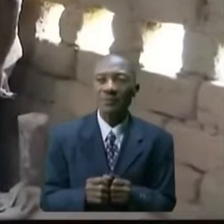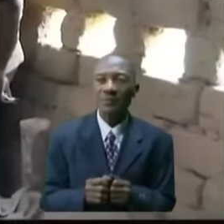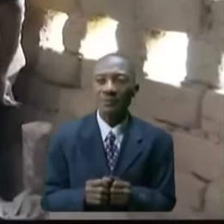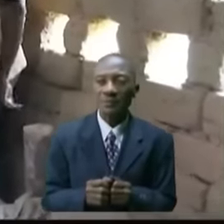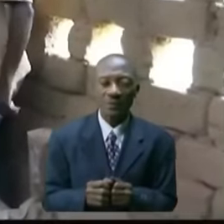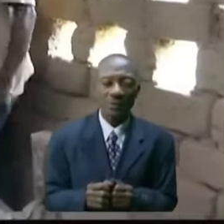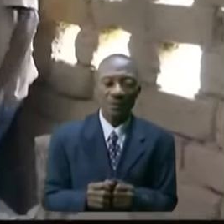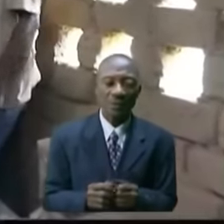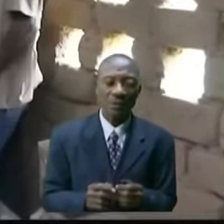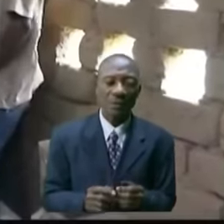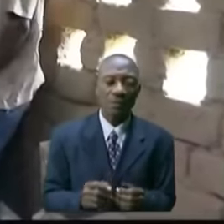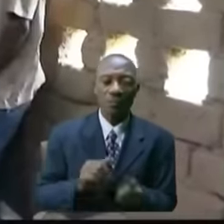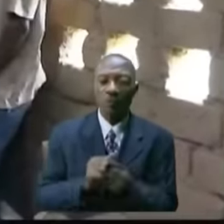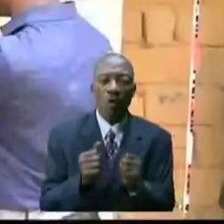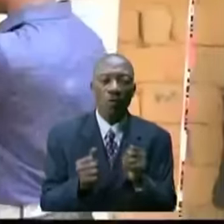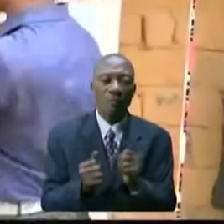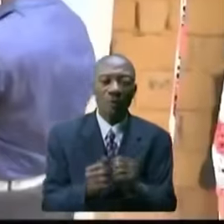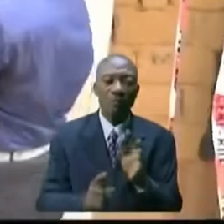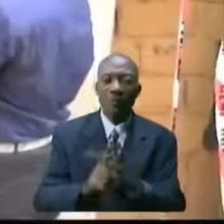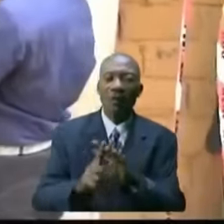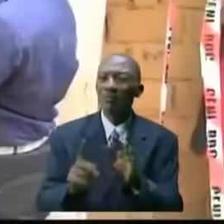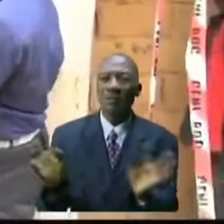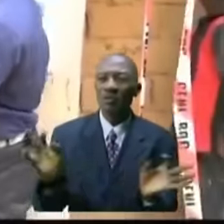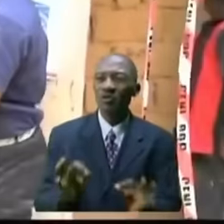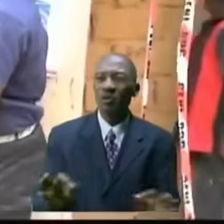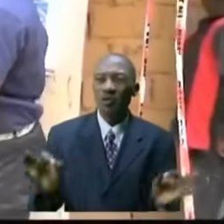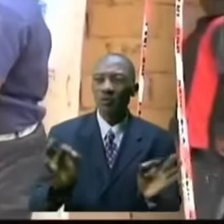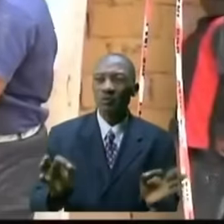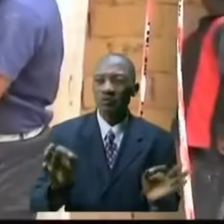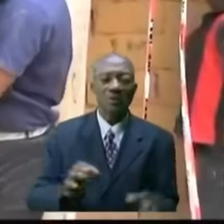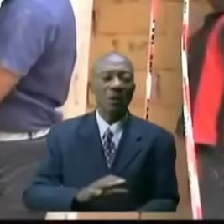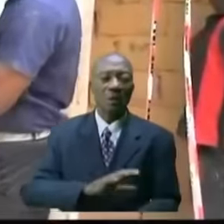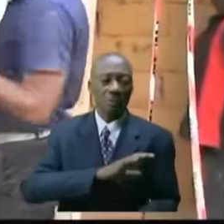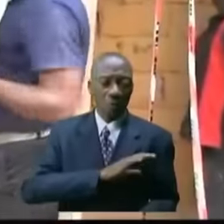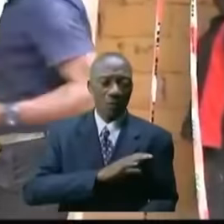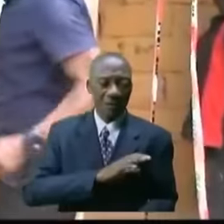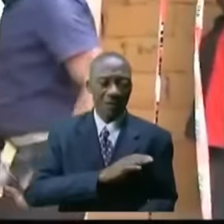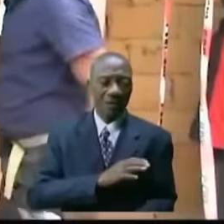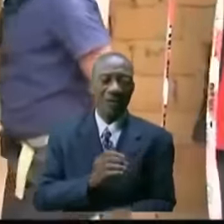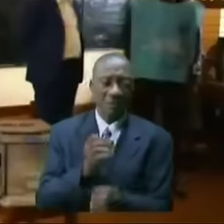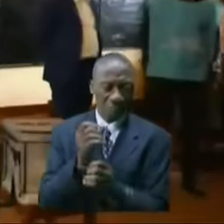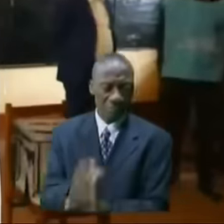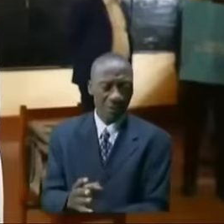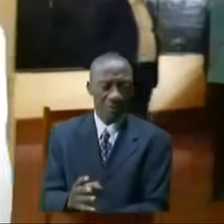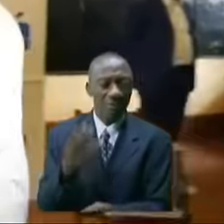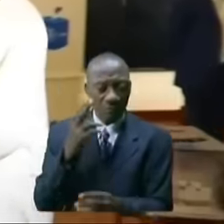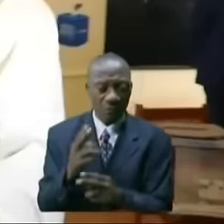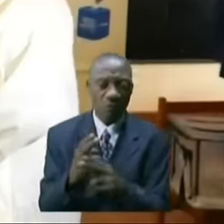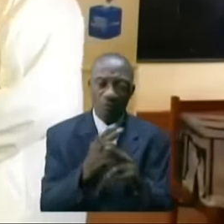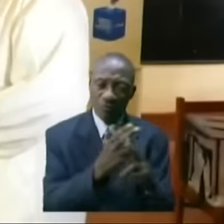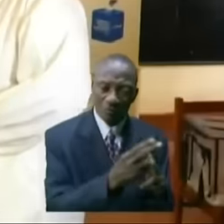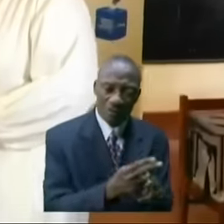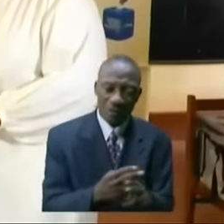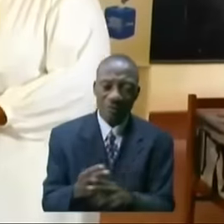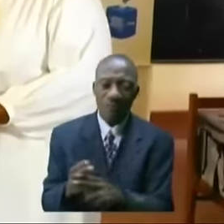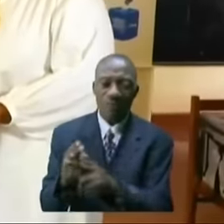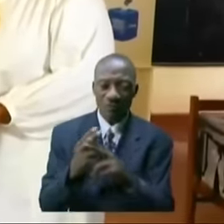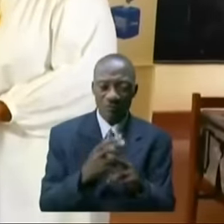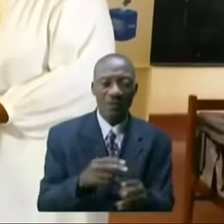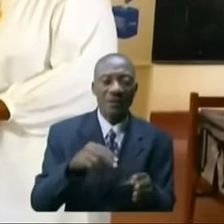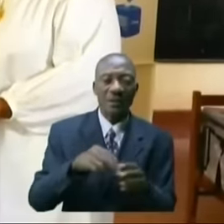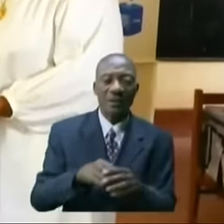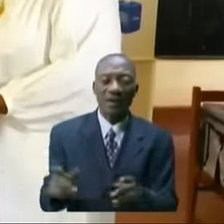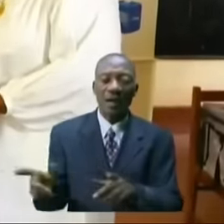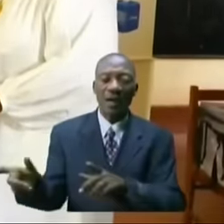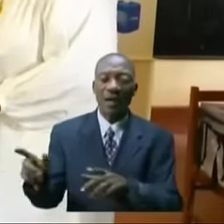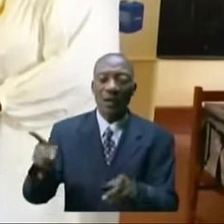Aucun incident signalé. La police nationale congolaise veillait au grain. Au loin là-bas, l'opération